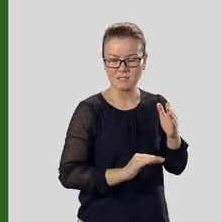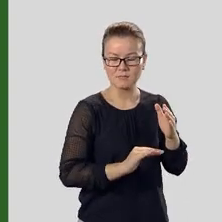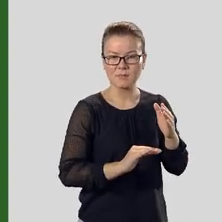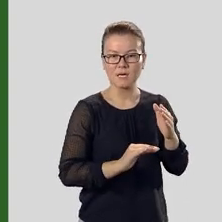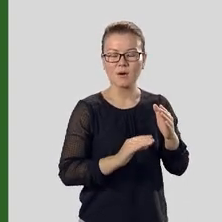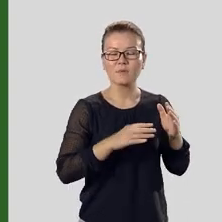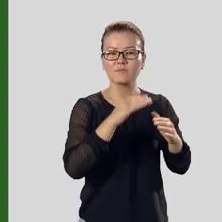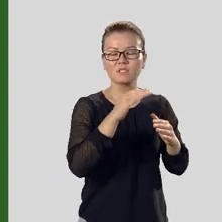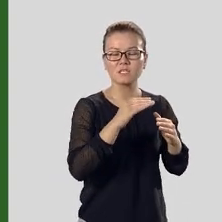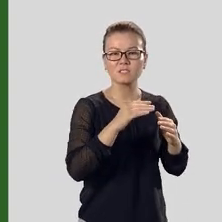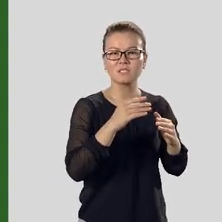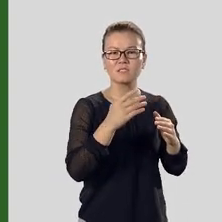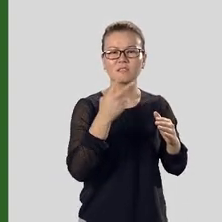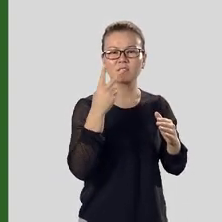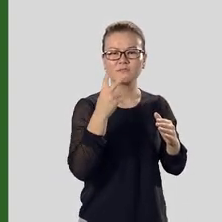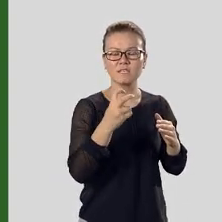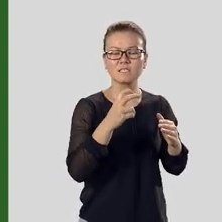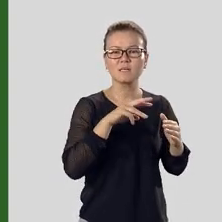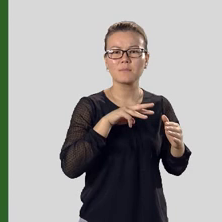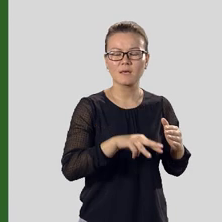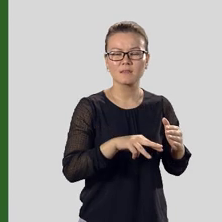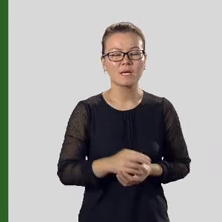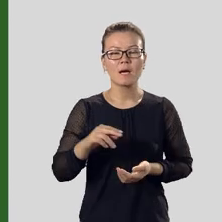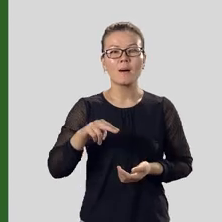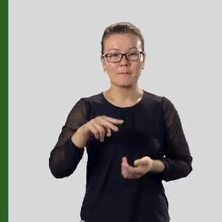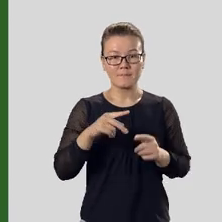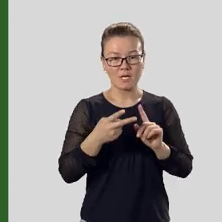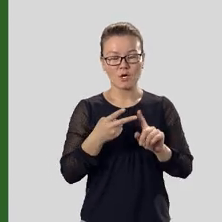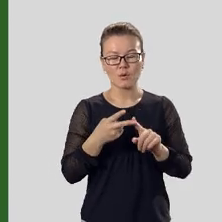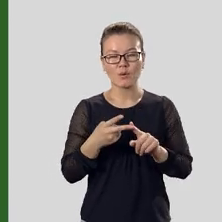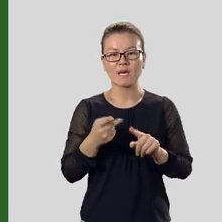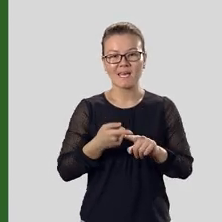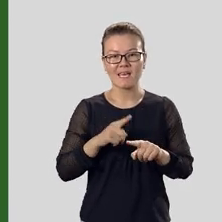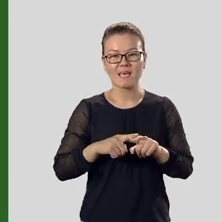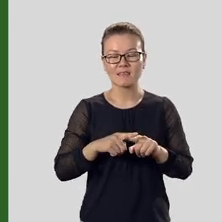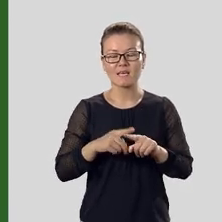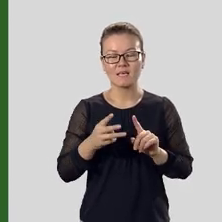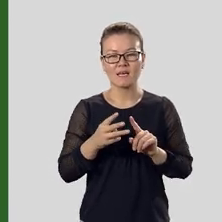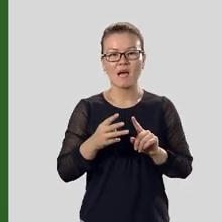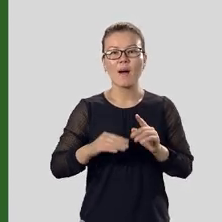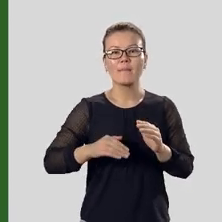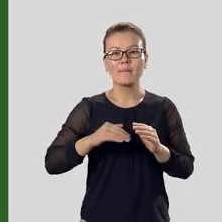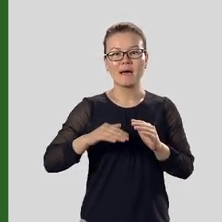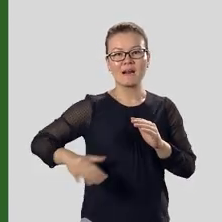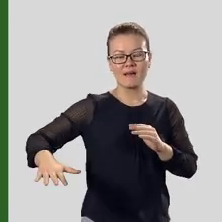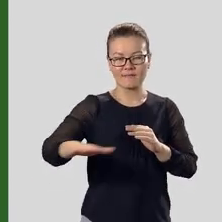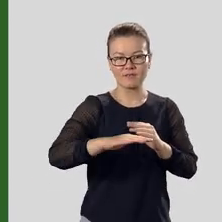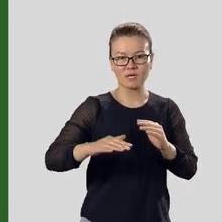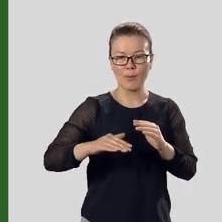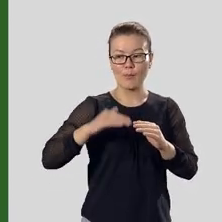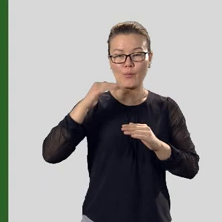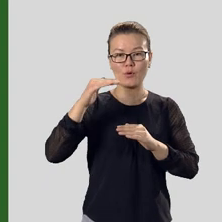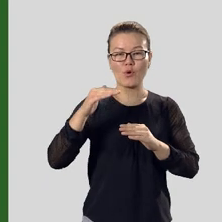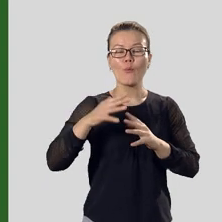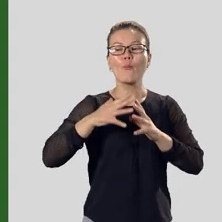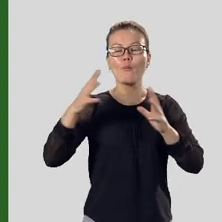200 метров над уровнем моря. Плоскогорья – это равнины, приподнятые на высоты